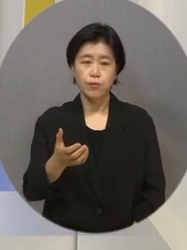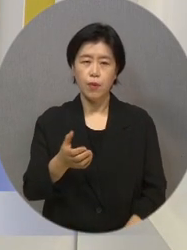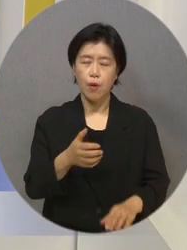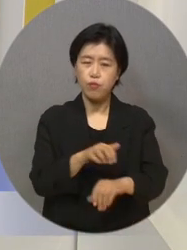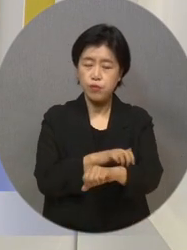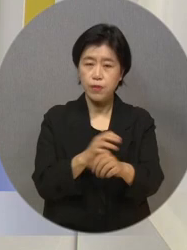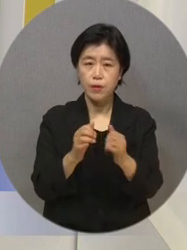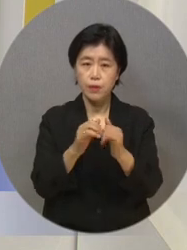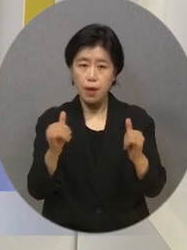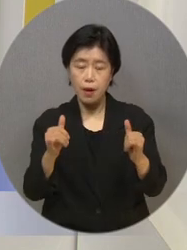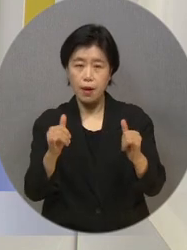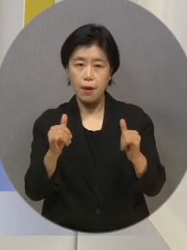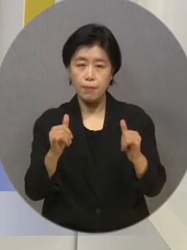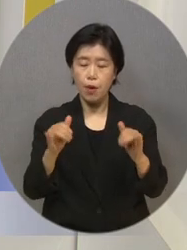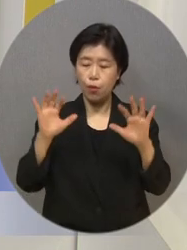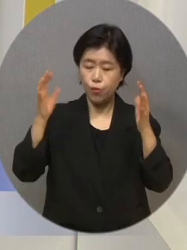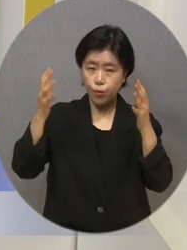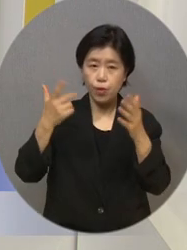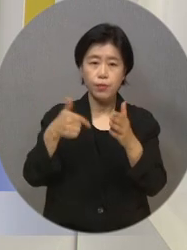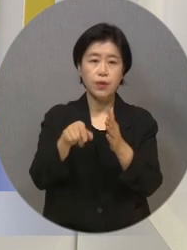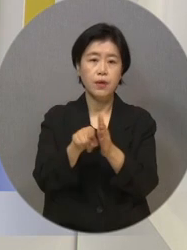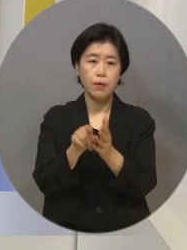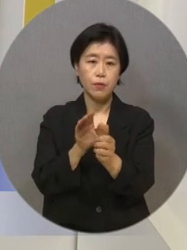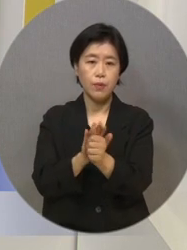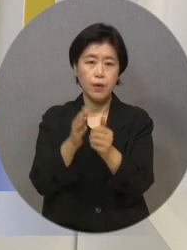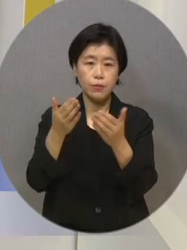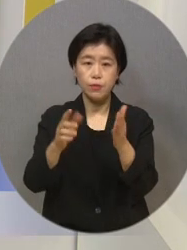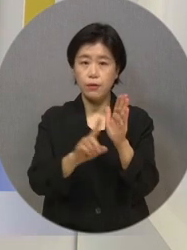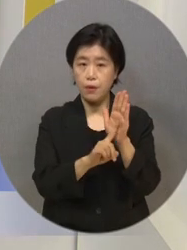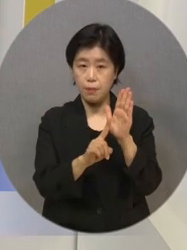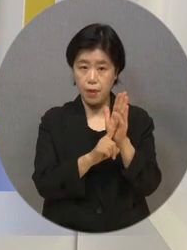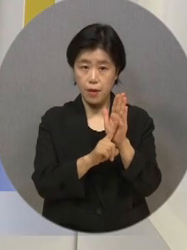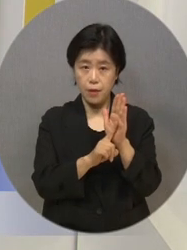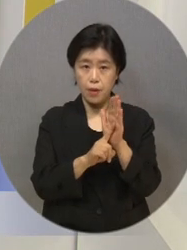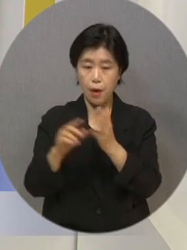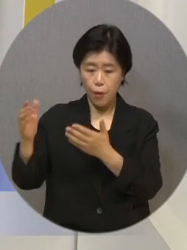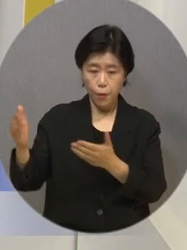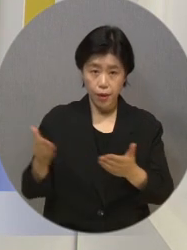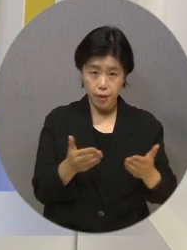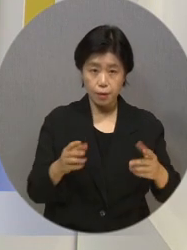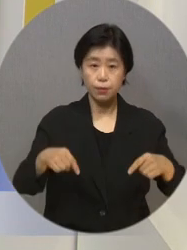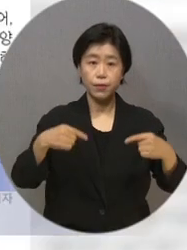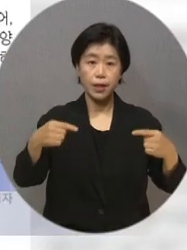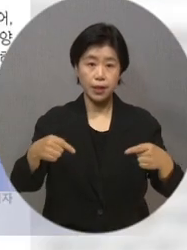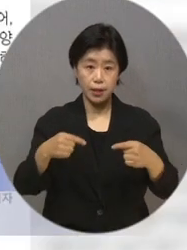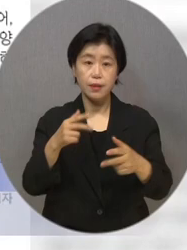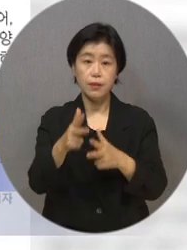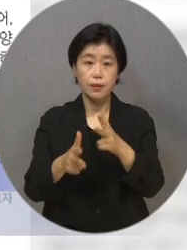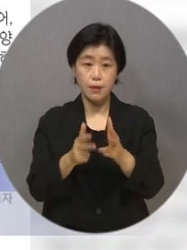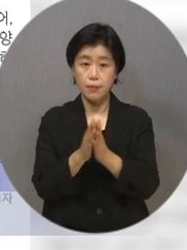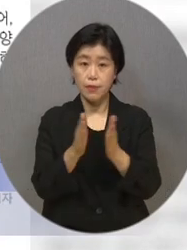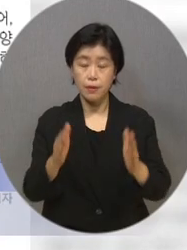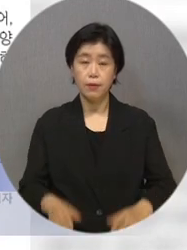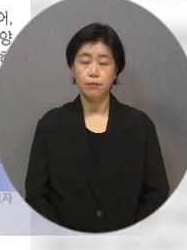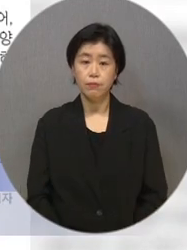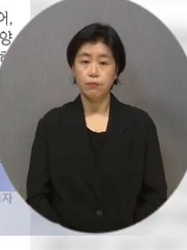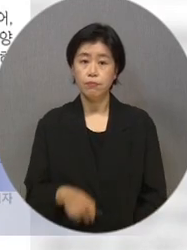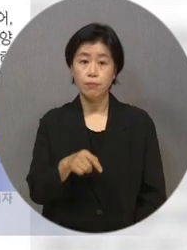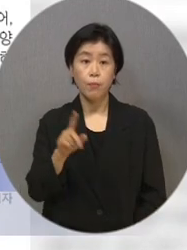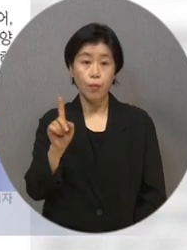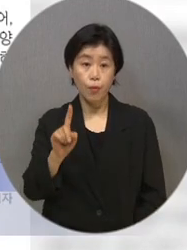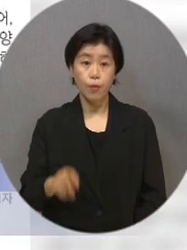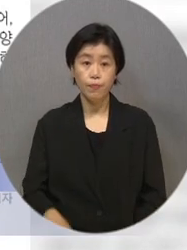조성하기 위한 지역사회 접근 향상 캠페인 웰컴 휠 사업을 진행합니다 웰컴